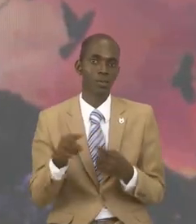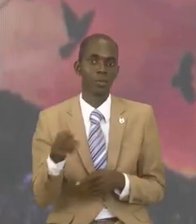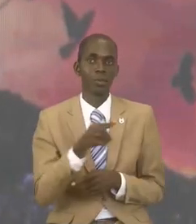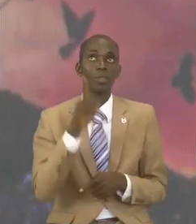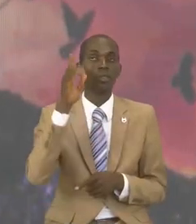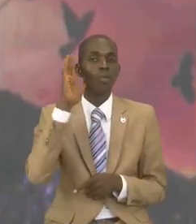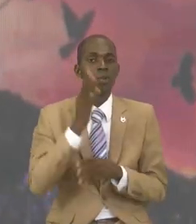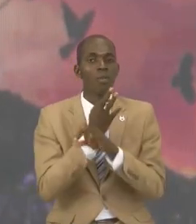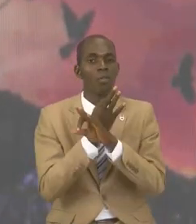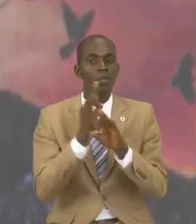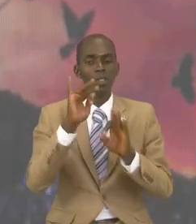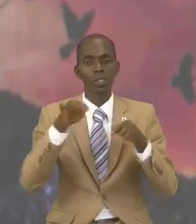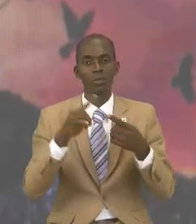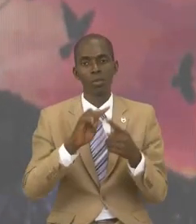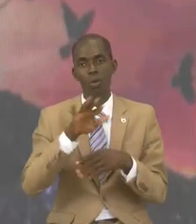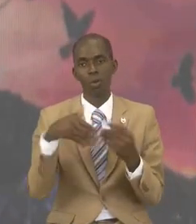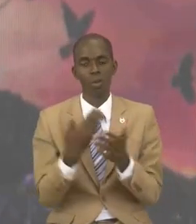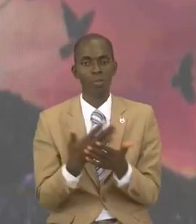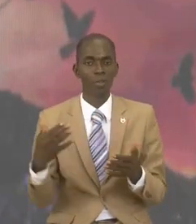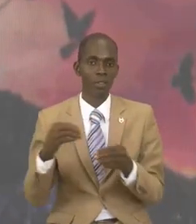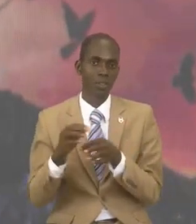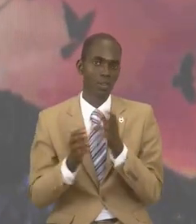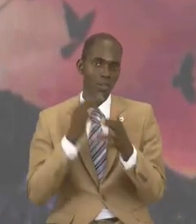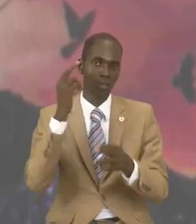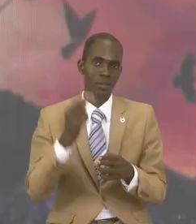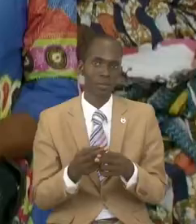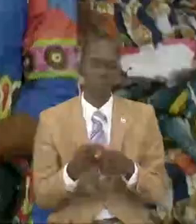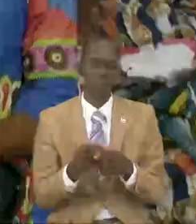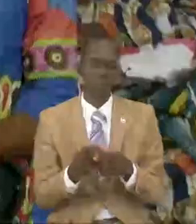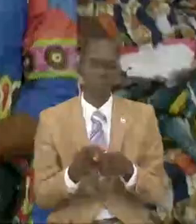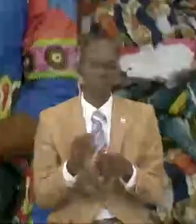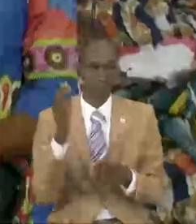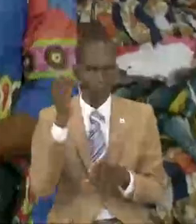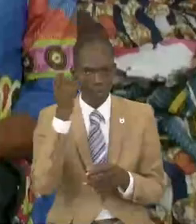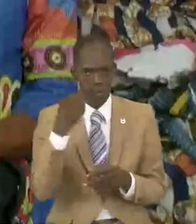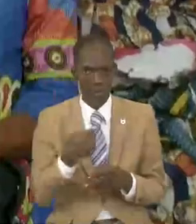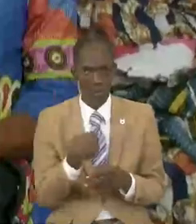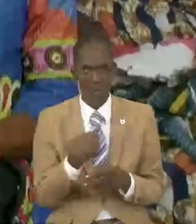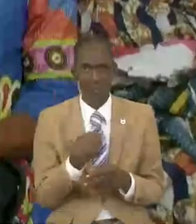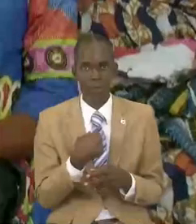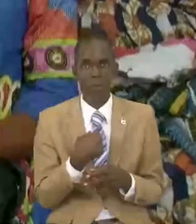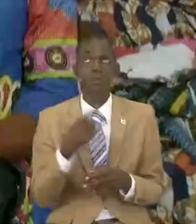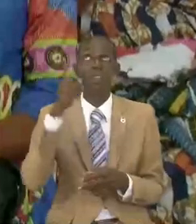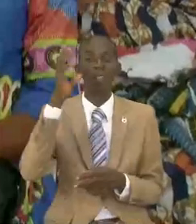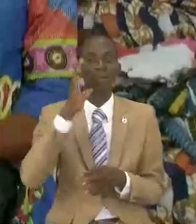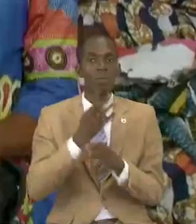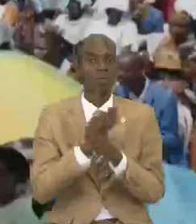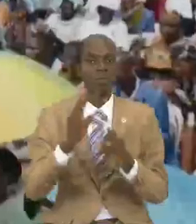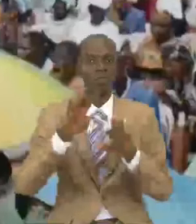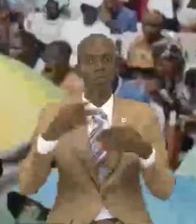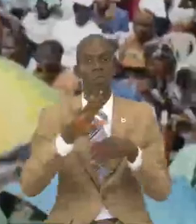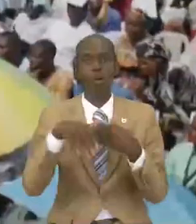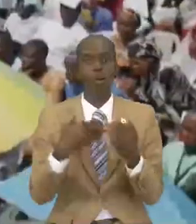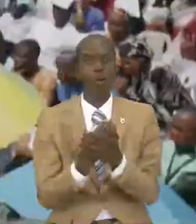par-dessus. Il vous donnera toutes choses. Est-ce que vous êtes là? Je dis, il vous donnera